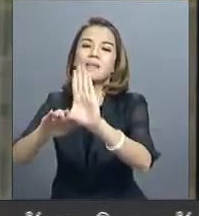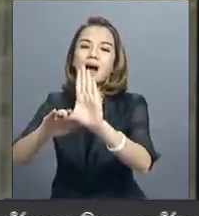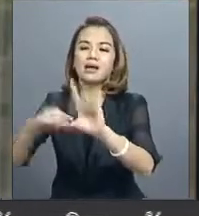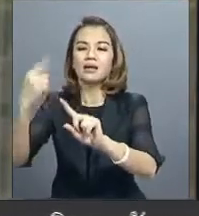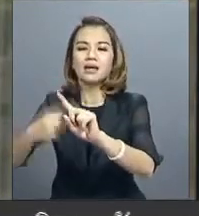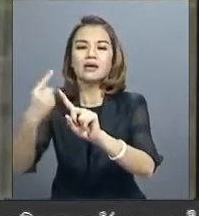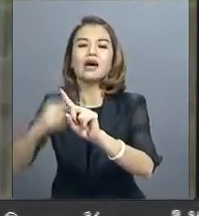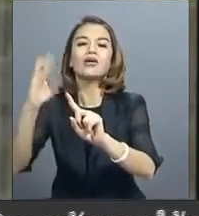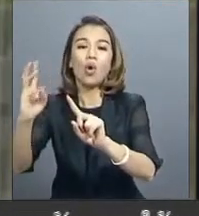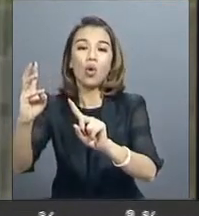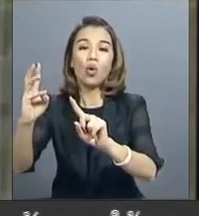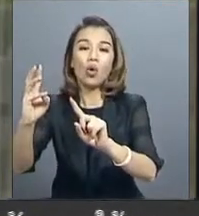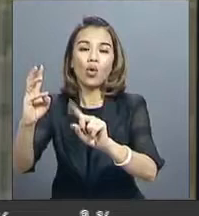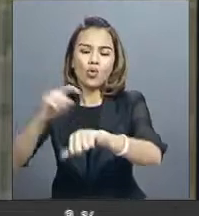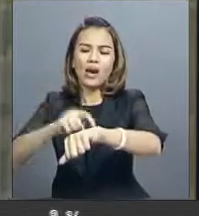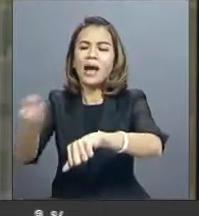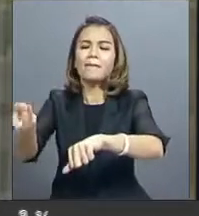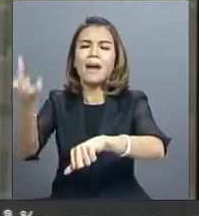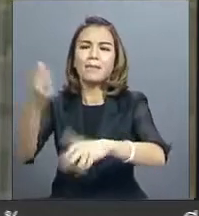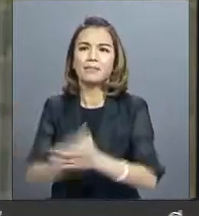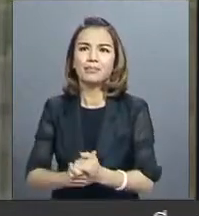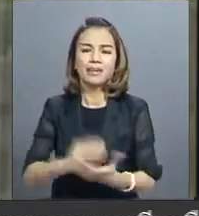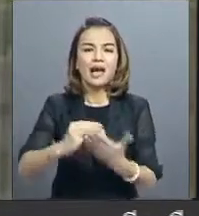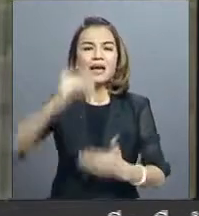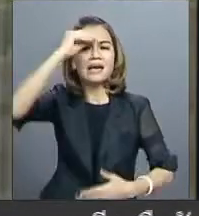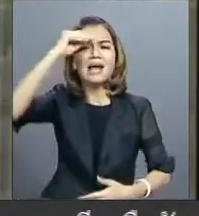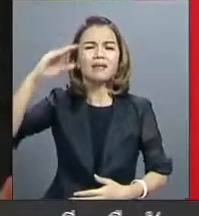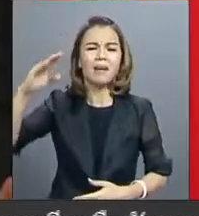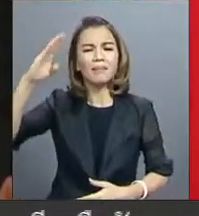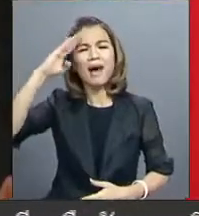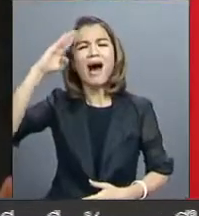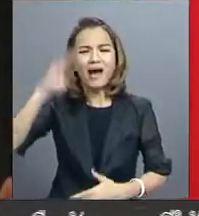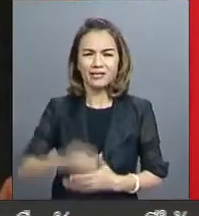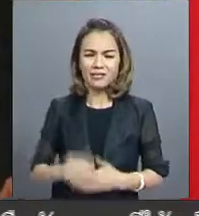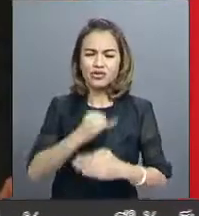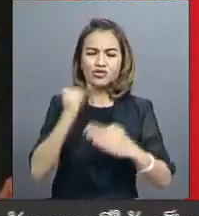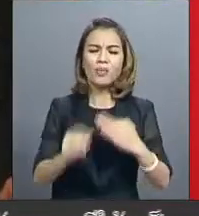นเองหรือถ้าเอาง่ายๆครับเรียนรดครับจบจะได้ไม่ต้องมาเถียงกันทีหลังครับ